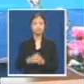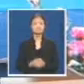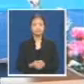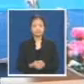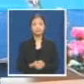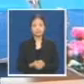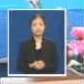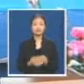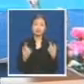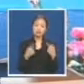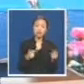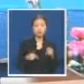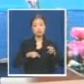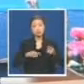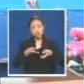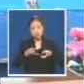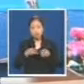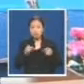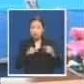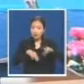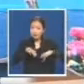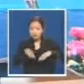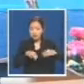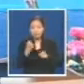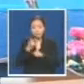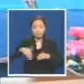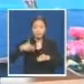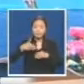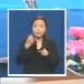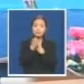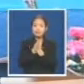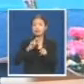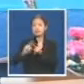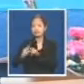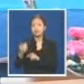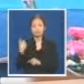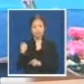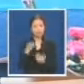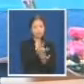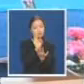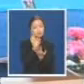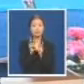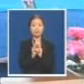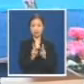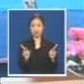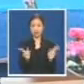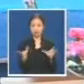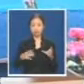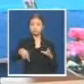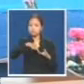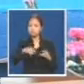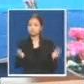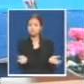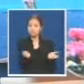ทั้งนี้กลไกการดำเนินงานตามโครงการที่ได้แต่งตั้งคณะกรรมการสนับสนุนการขับ